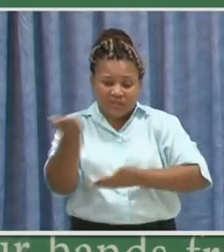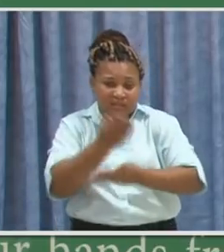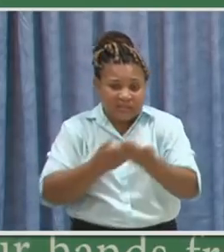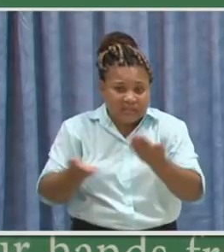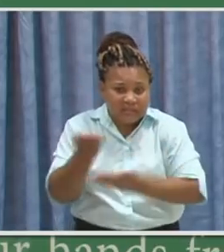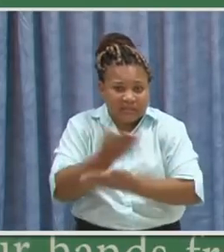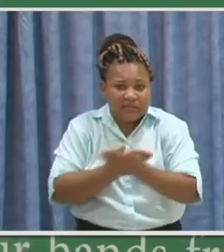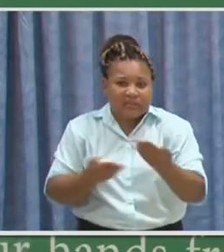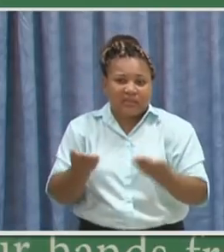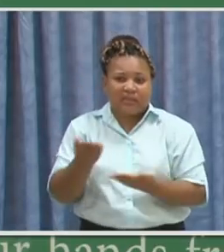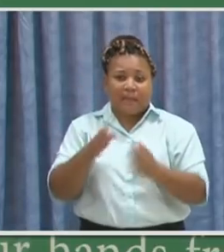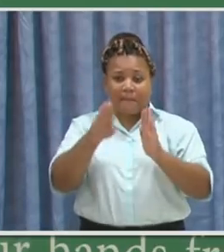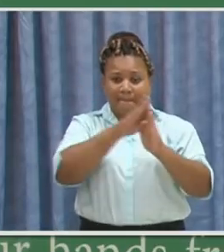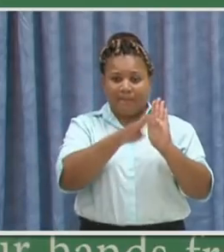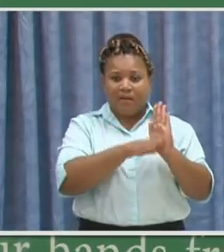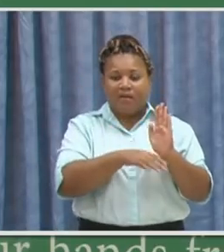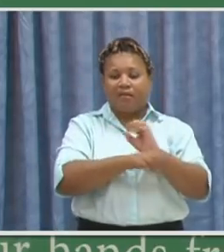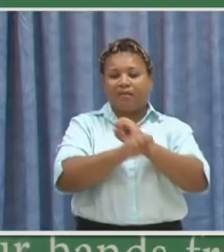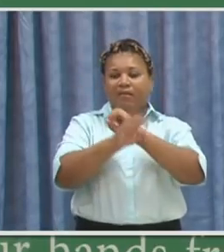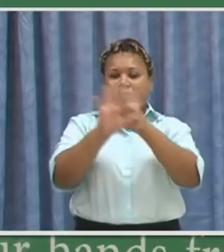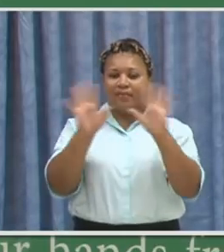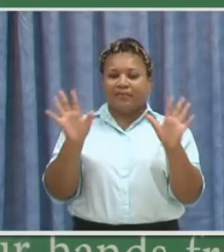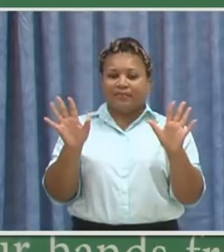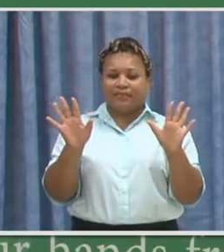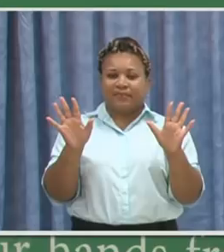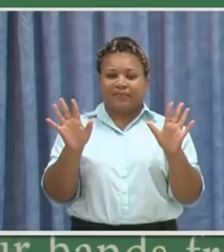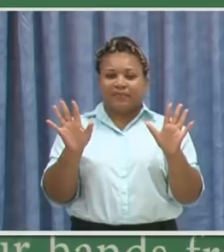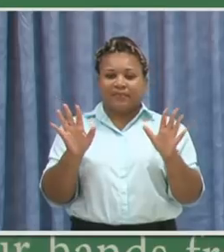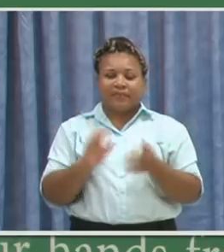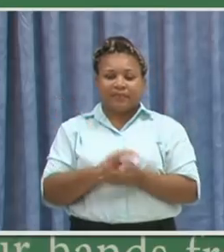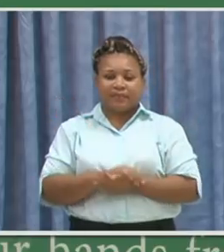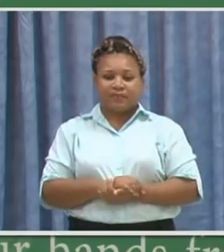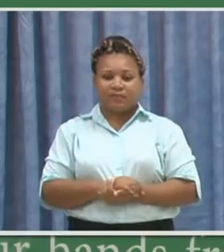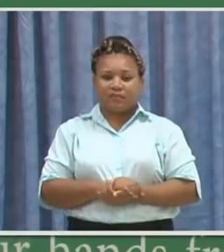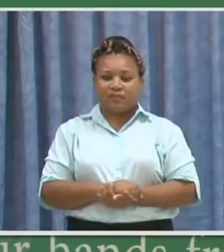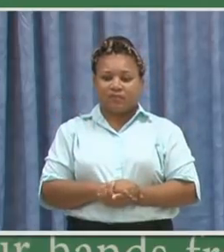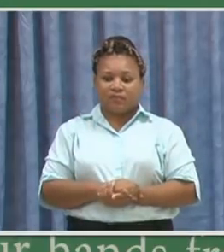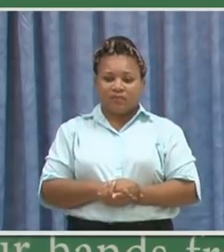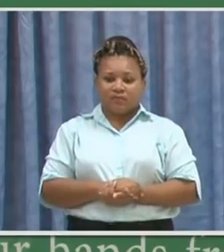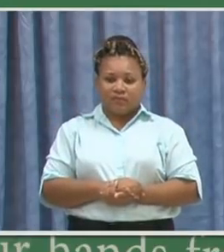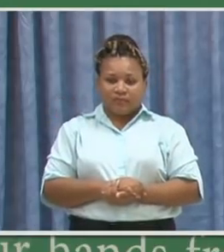niveau très haut pour aider dans sa bonne décision moi pas pour capable